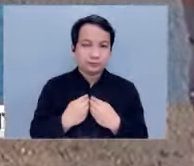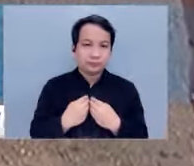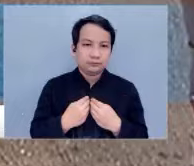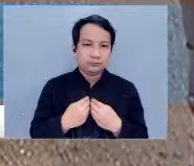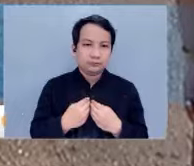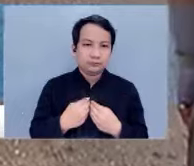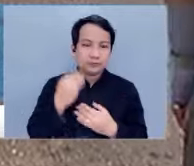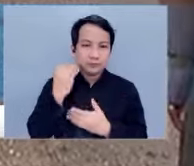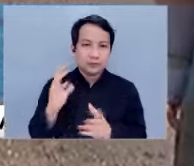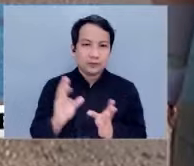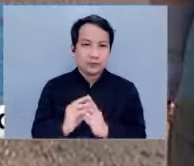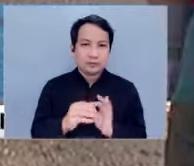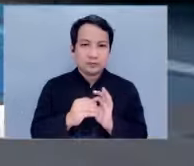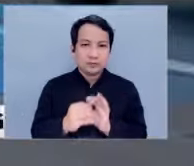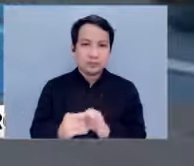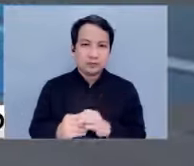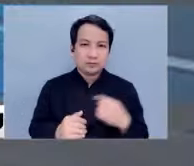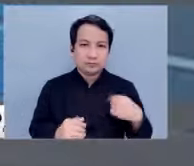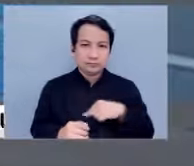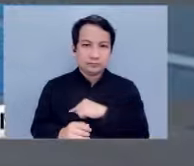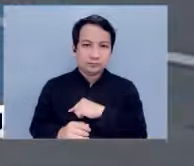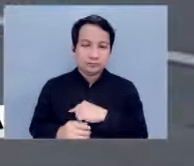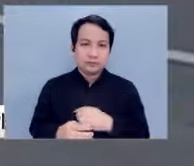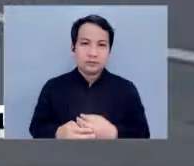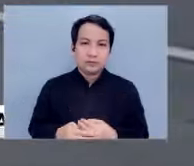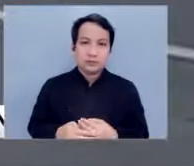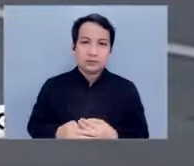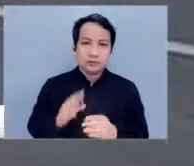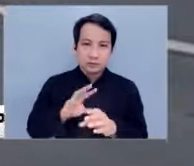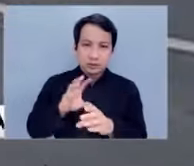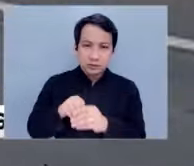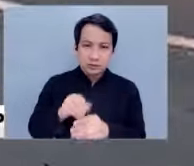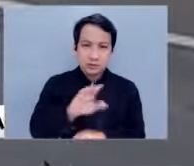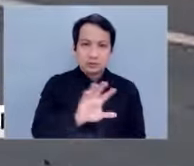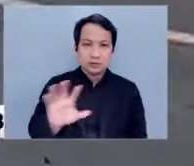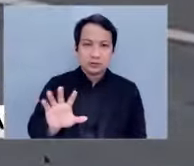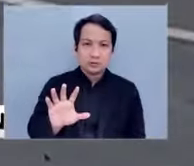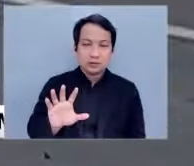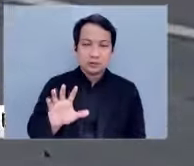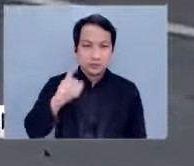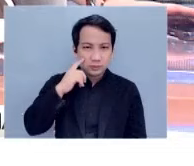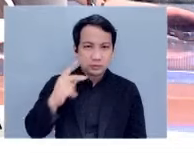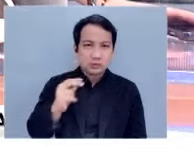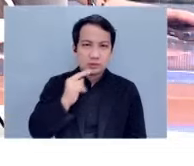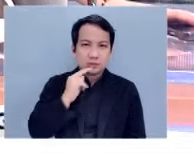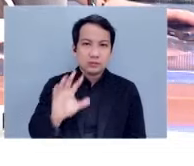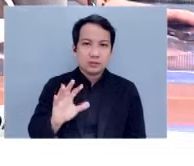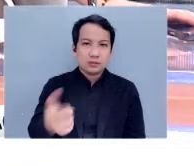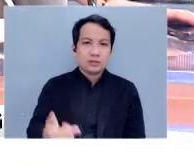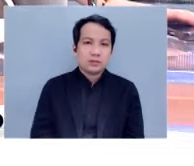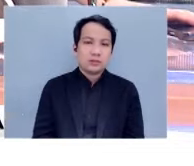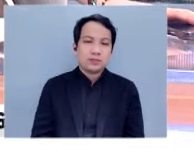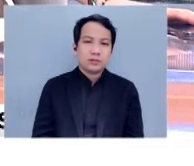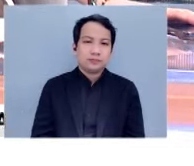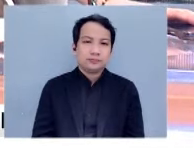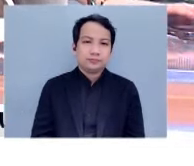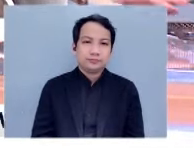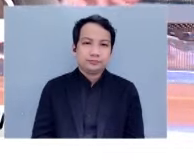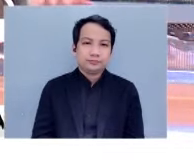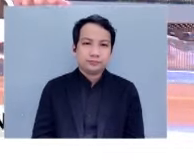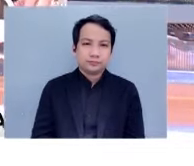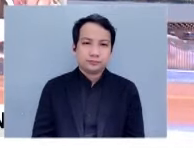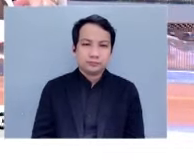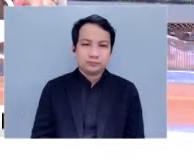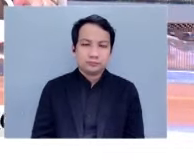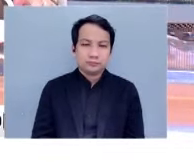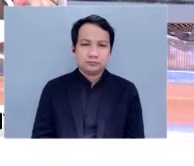nakasama sa consolidation. Nagbabalita mula sa frontline, Gerard de la Peña, News 5. Lalong lumala ang traffic sa Metro